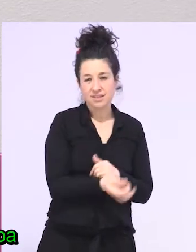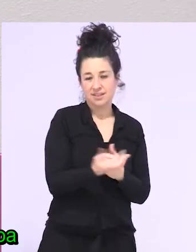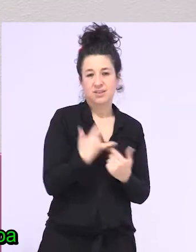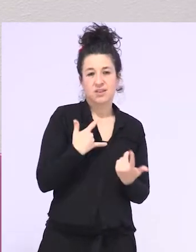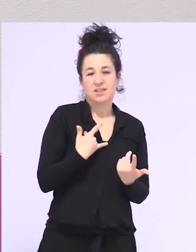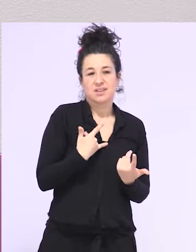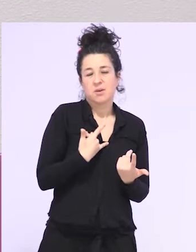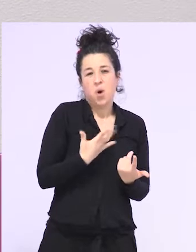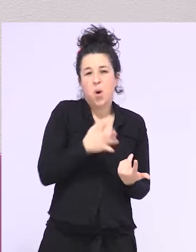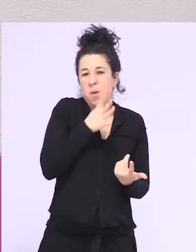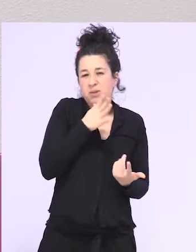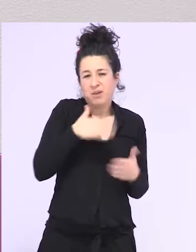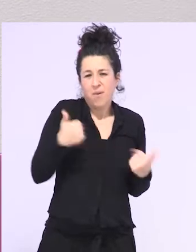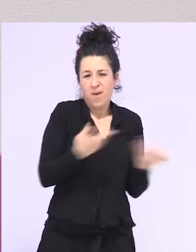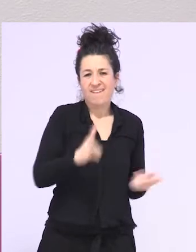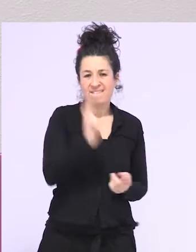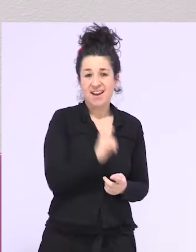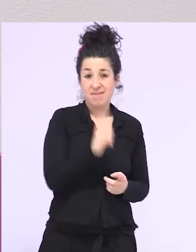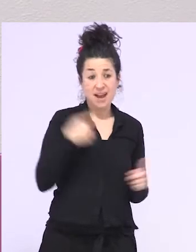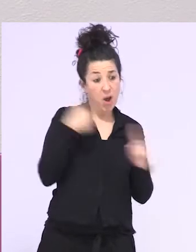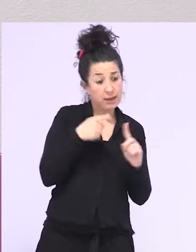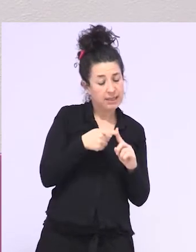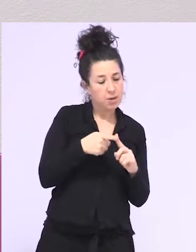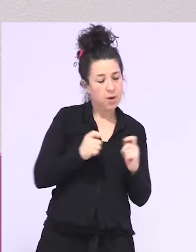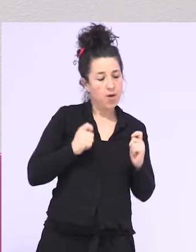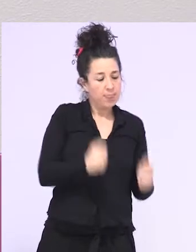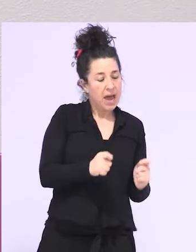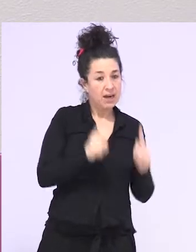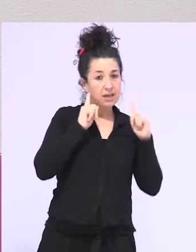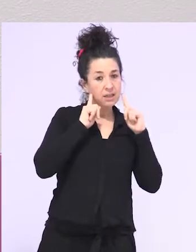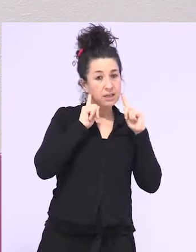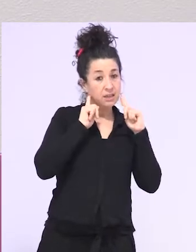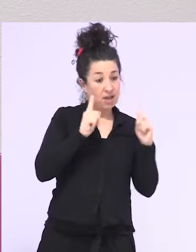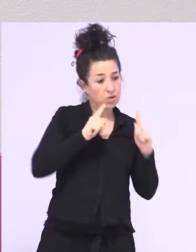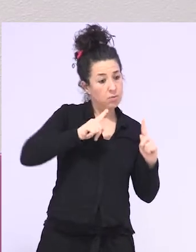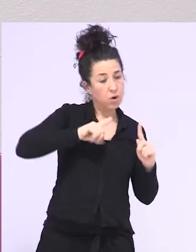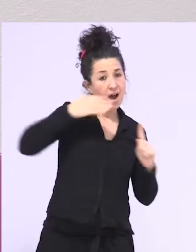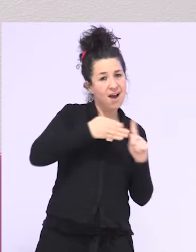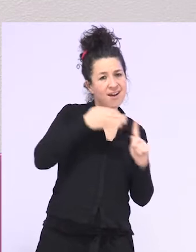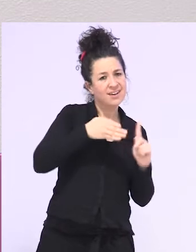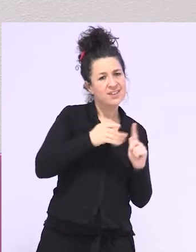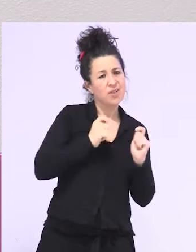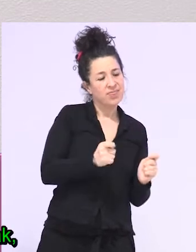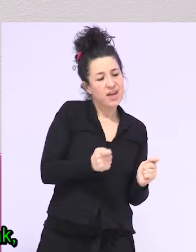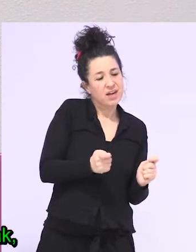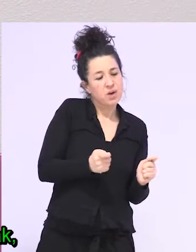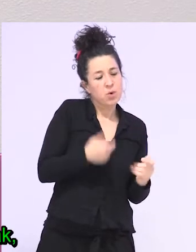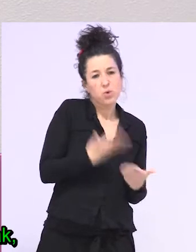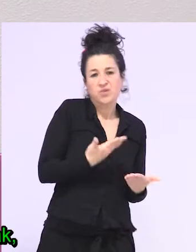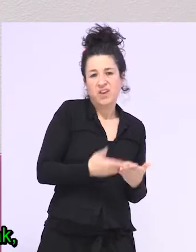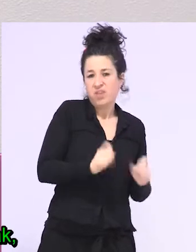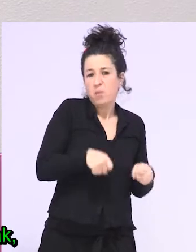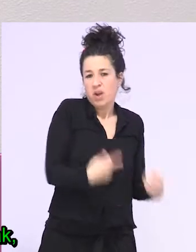zaio baliozkoa, eraso horri azalpen natural bat edo logiko bat eskaintzeko, ez? Eta nolabait